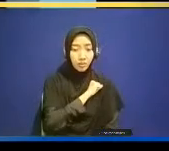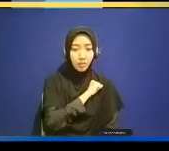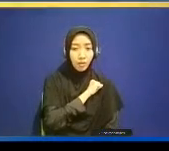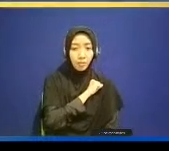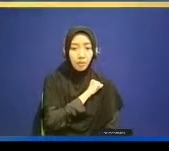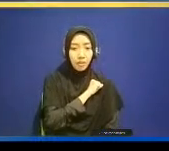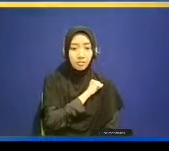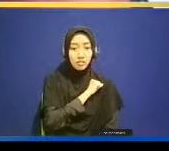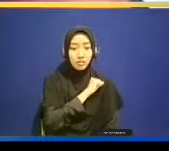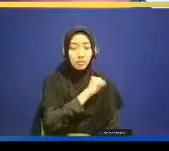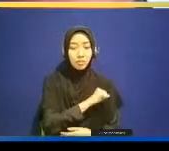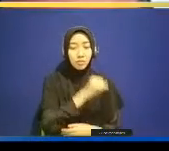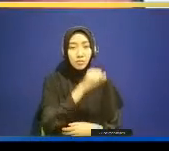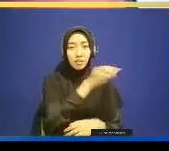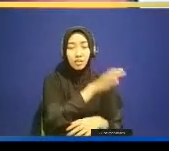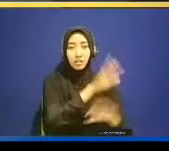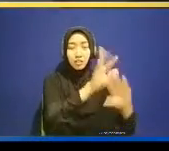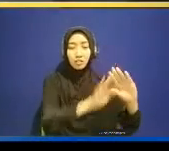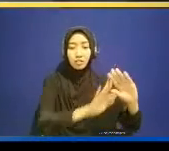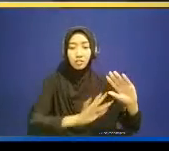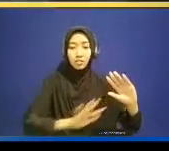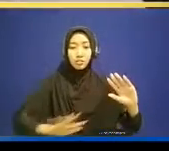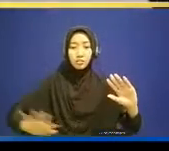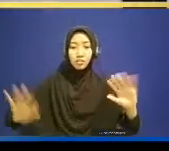hu hu hu